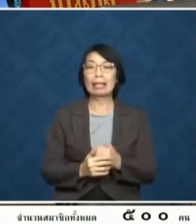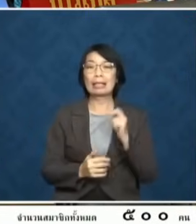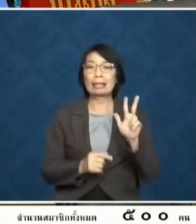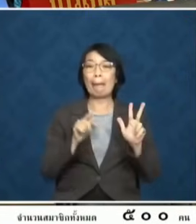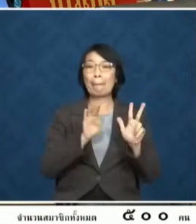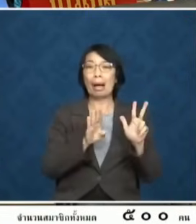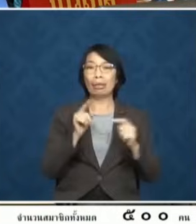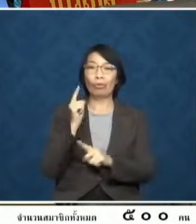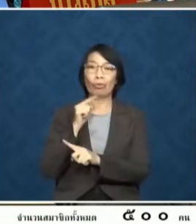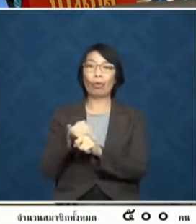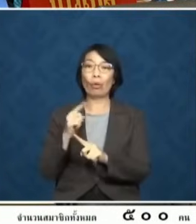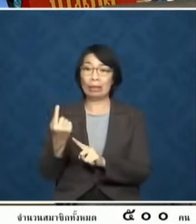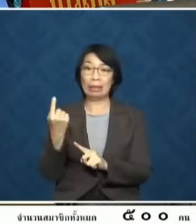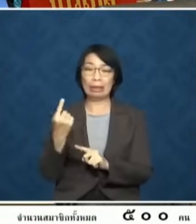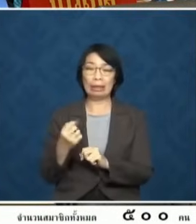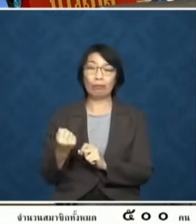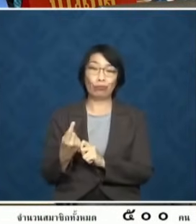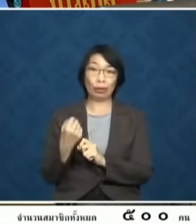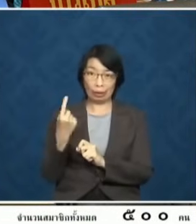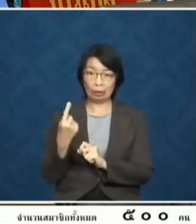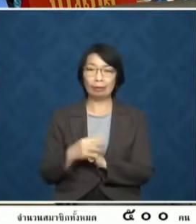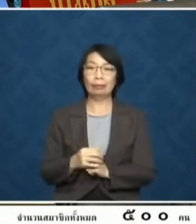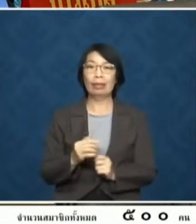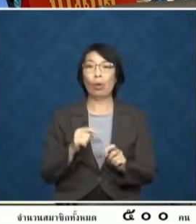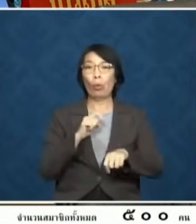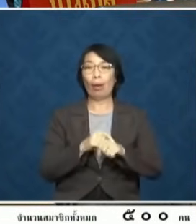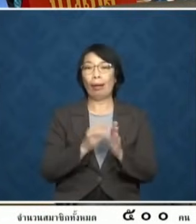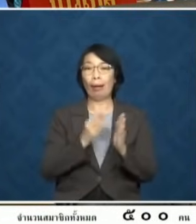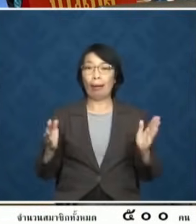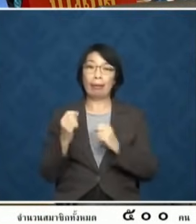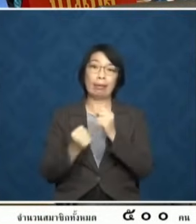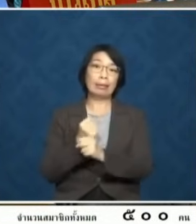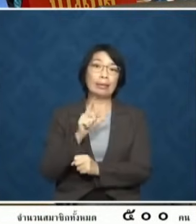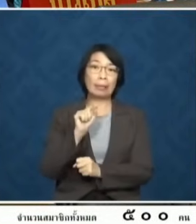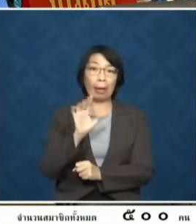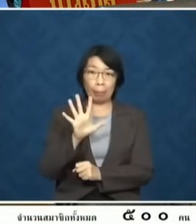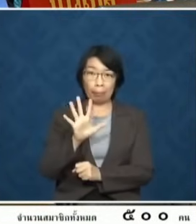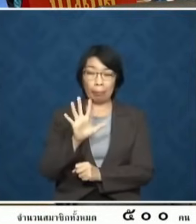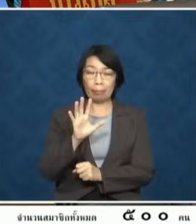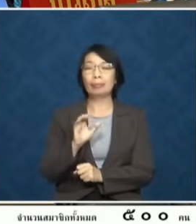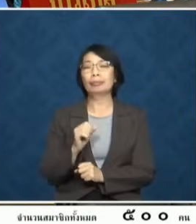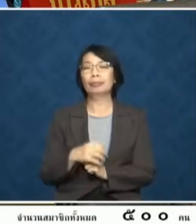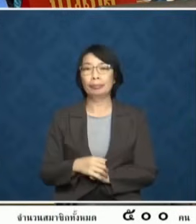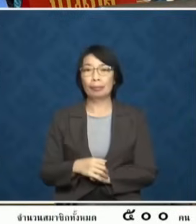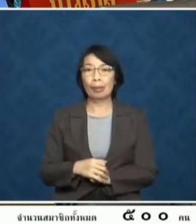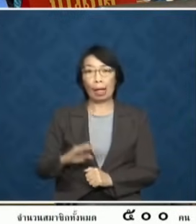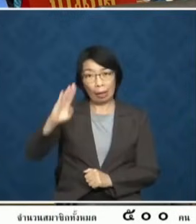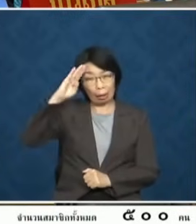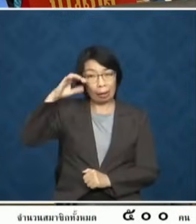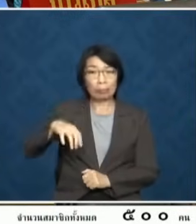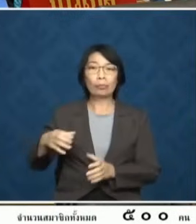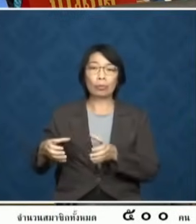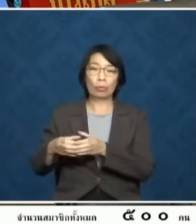ต่อหน่วยในระยะเวลา 25ปีนะคะโครงการโซล่าฟาร์มของกองทัพจะมีรายได้ราว